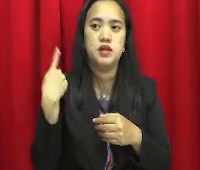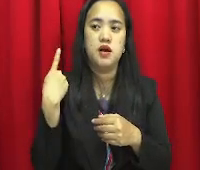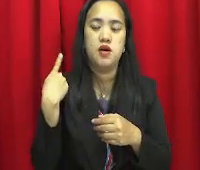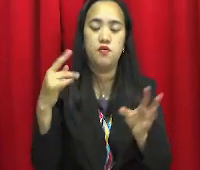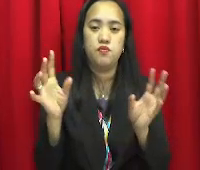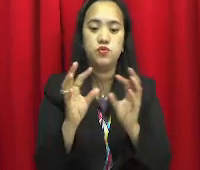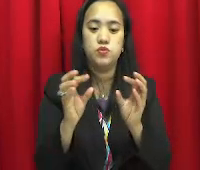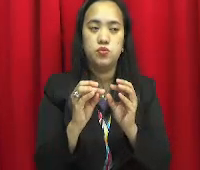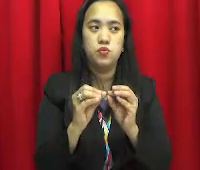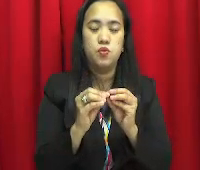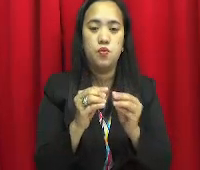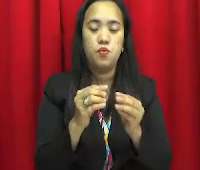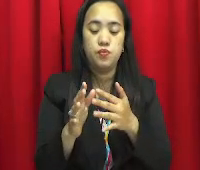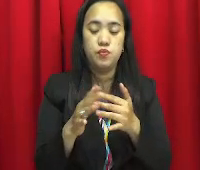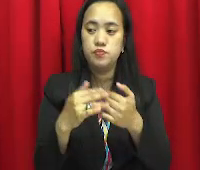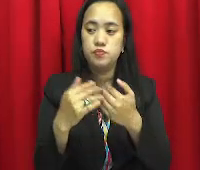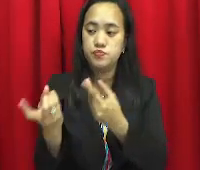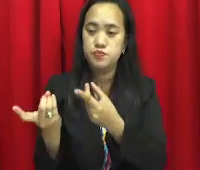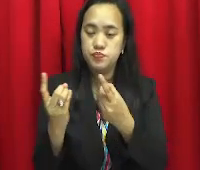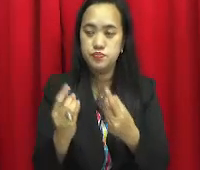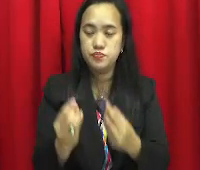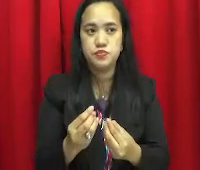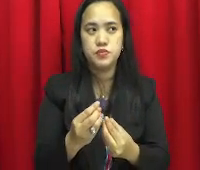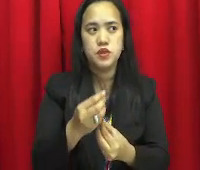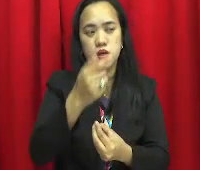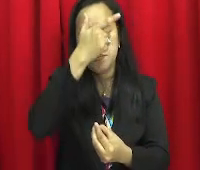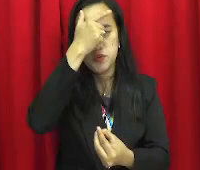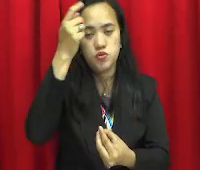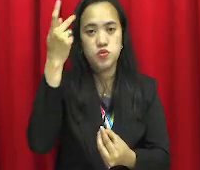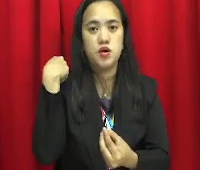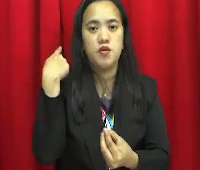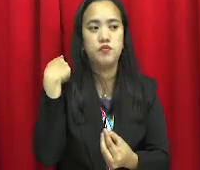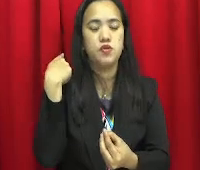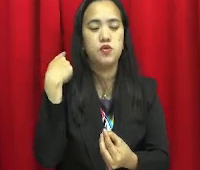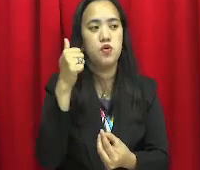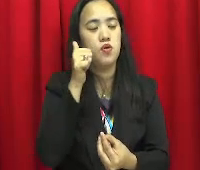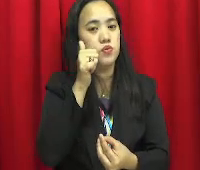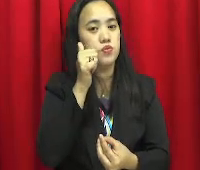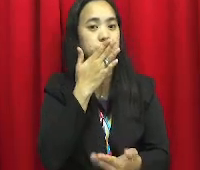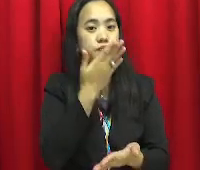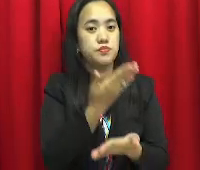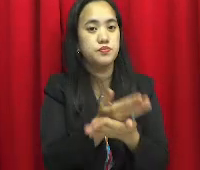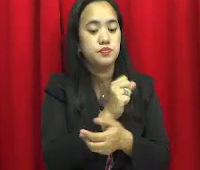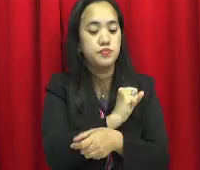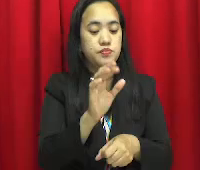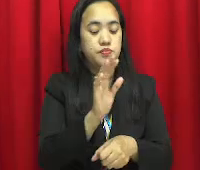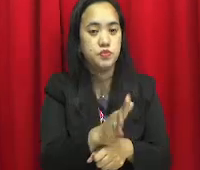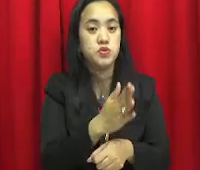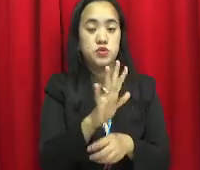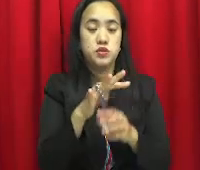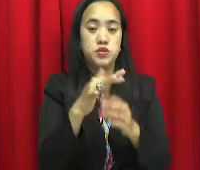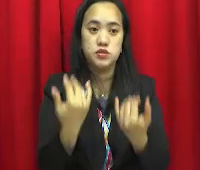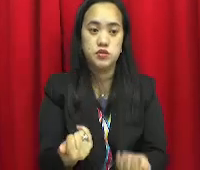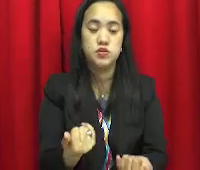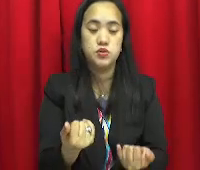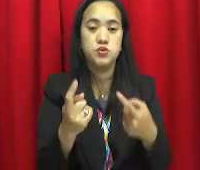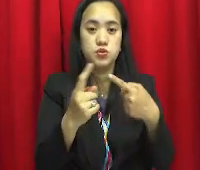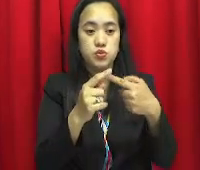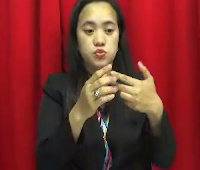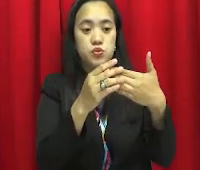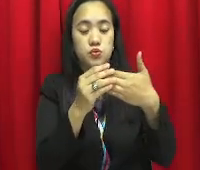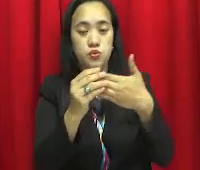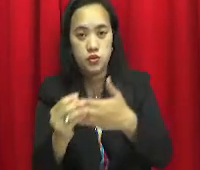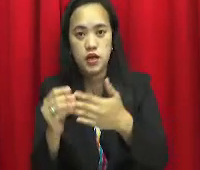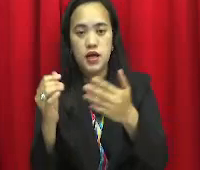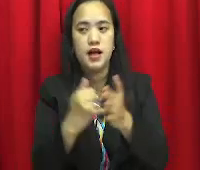yung direksyon niya. Kasi nasasabihan mo eh, parati mong nare-remind, nandiyan ka para mag-guide, pati husband mo nag-guide.